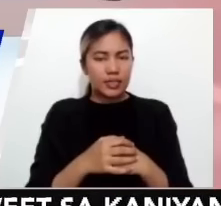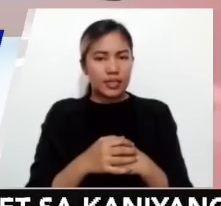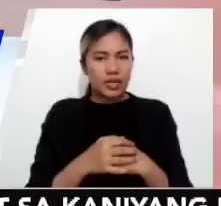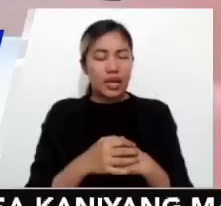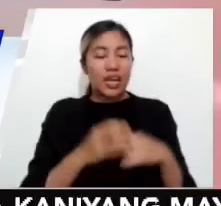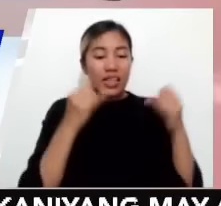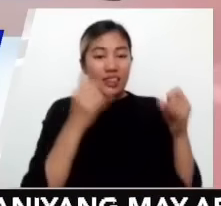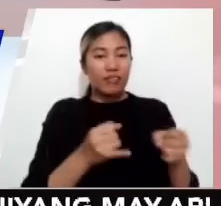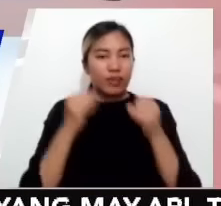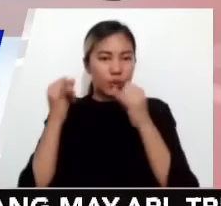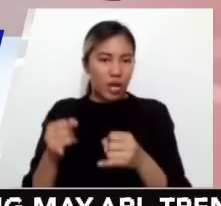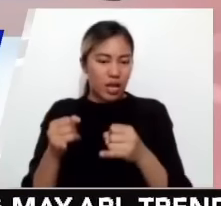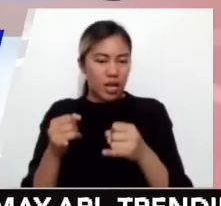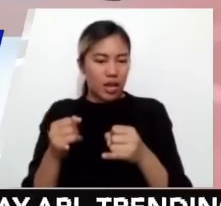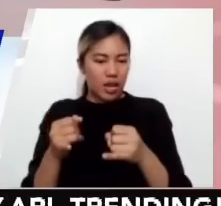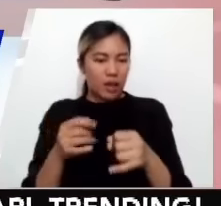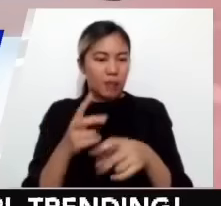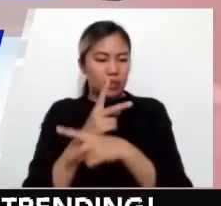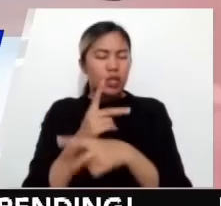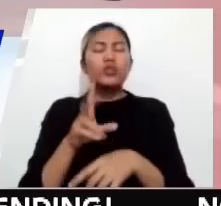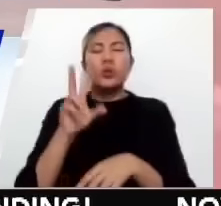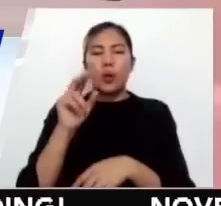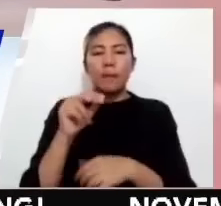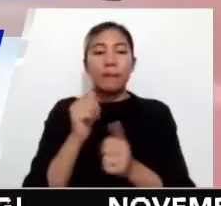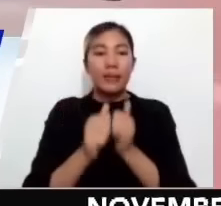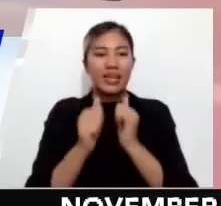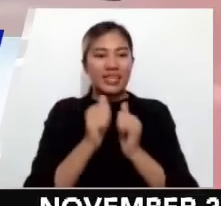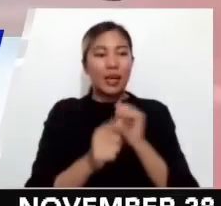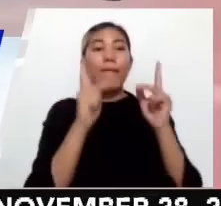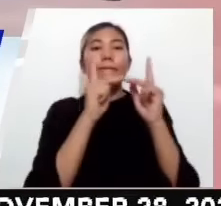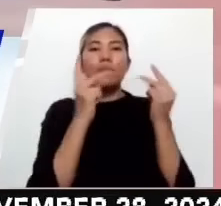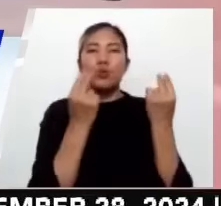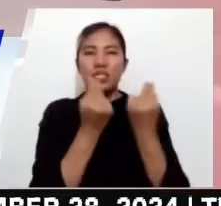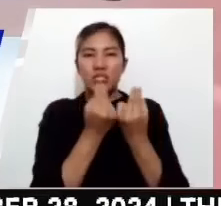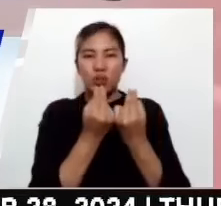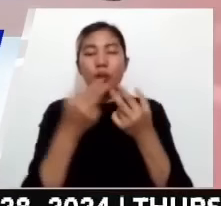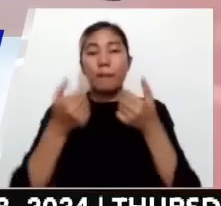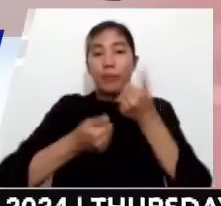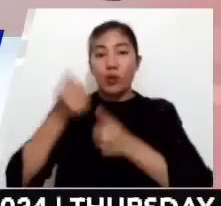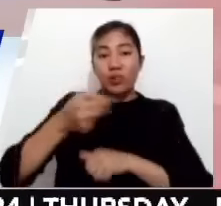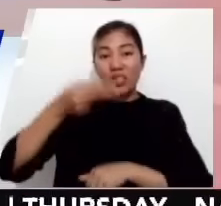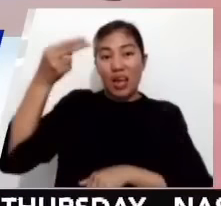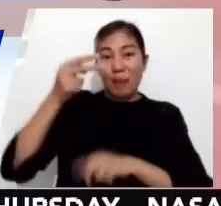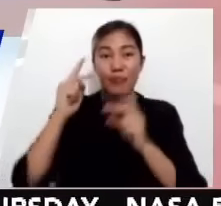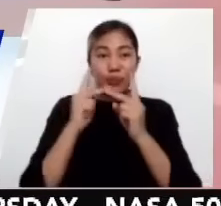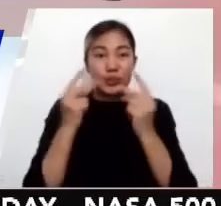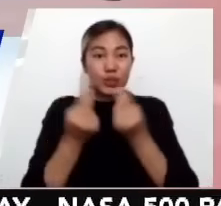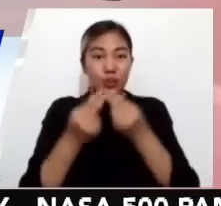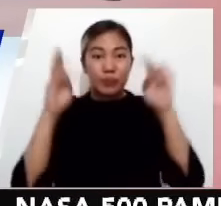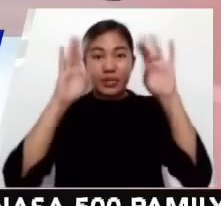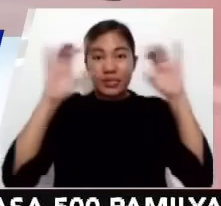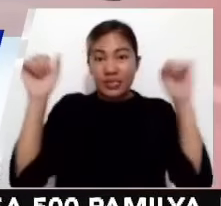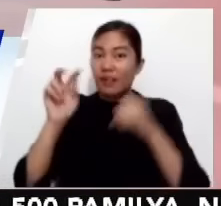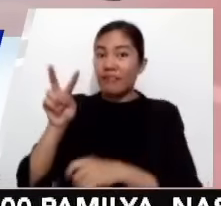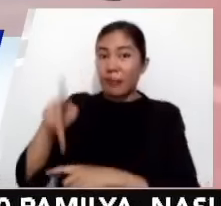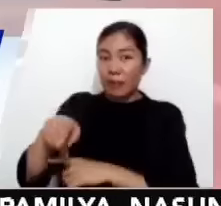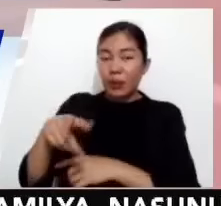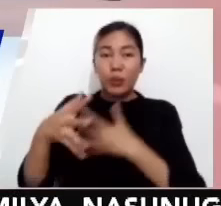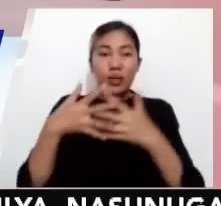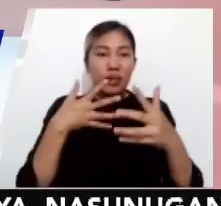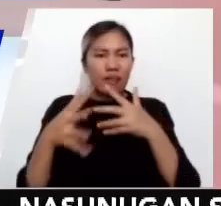they hold. Mm-hmm. And ang ating pong dalawang pinakamatataas na posisyon po dito sa ating gobyerno, regardless po of their political